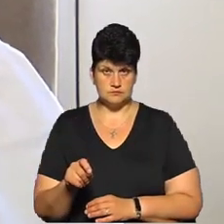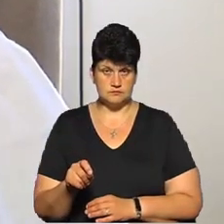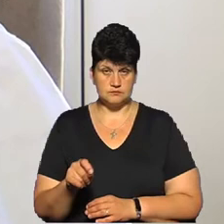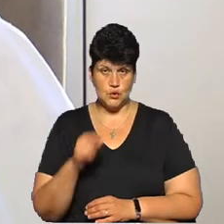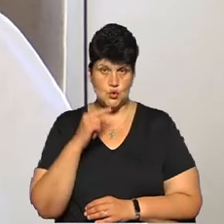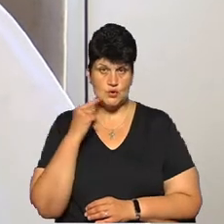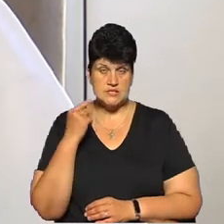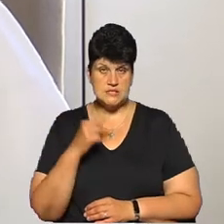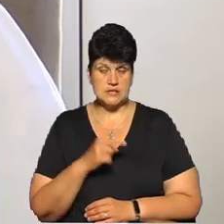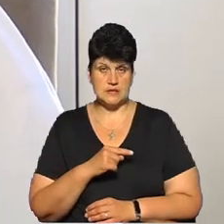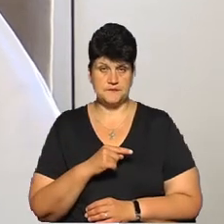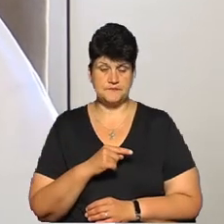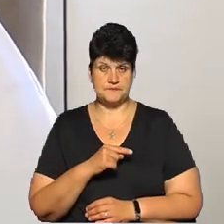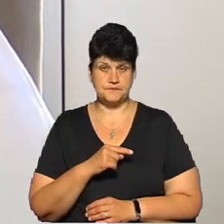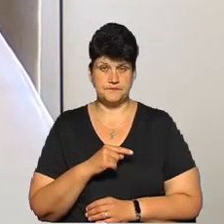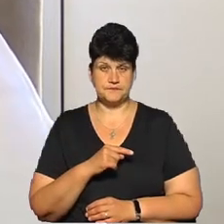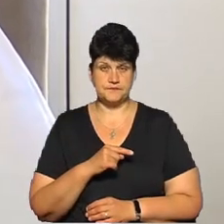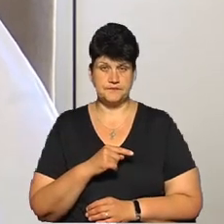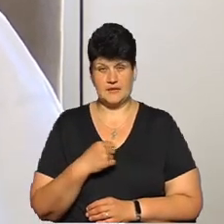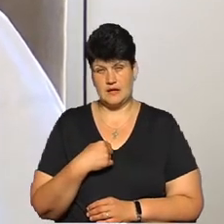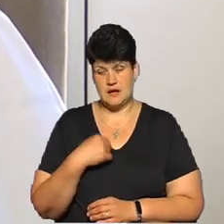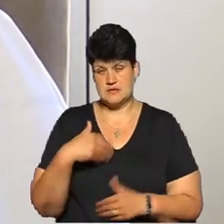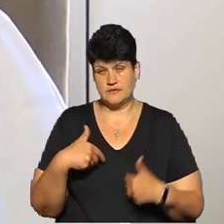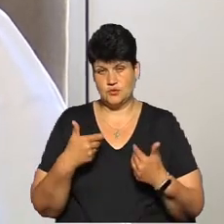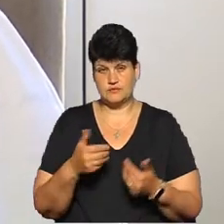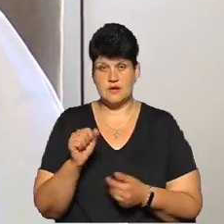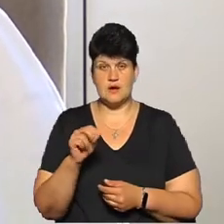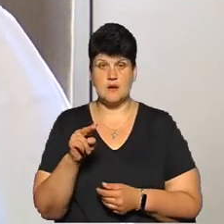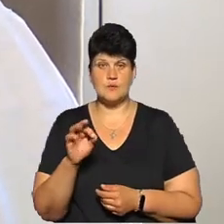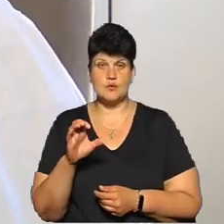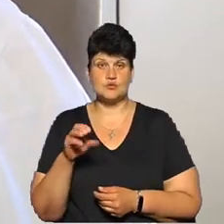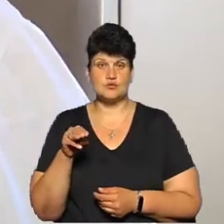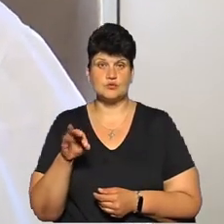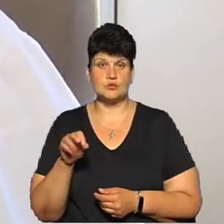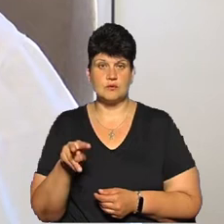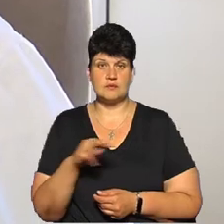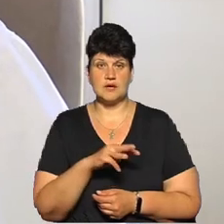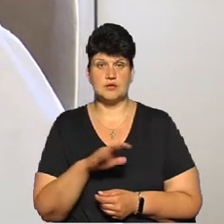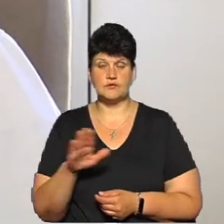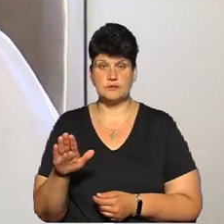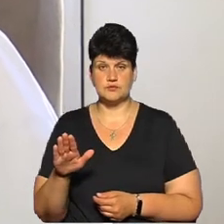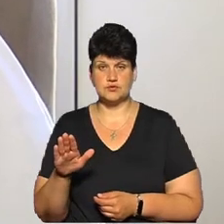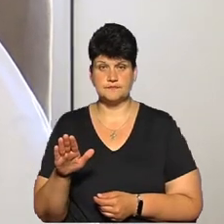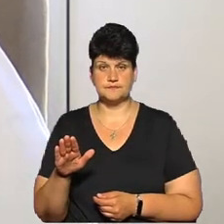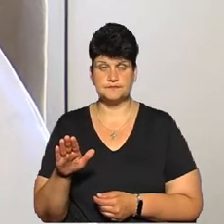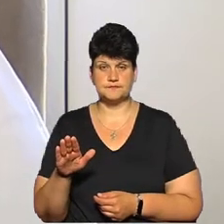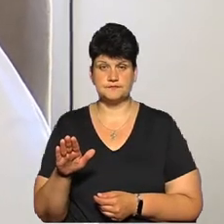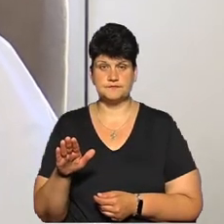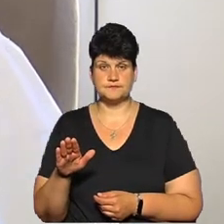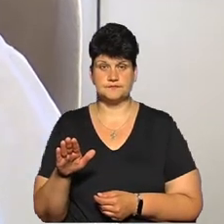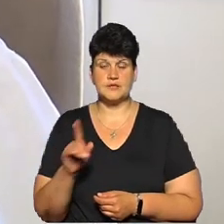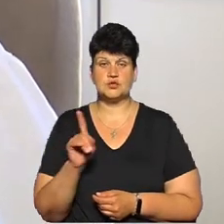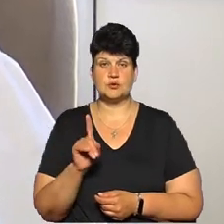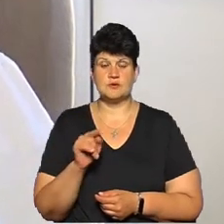Росії, то я звернувся до апостола Михайла Володимировича, от, щоб він